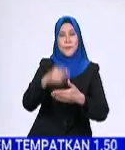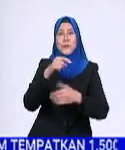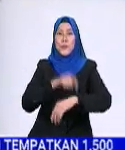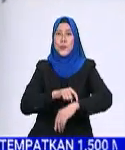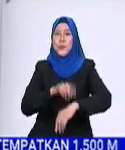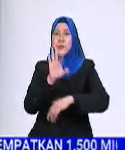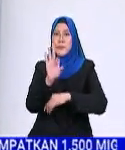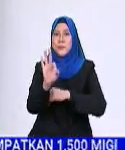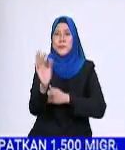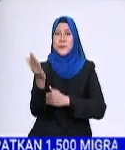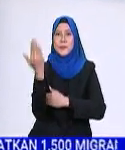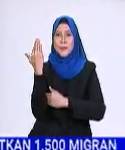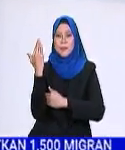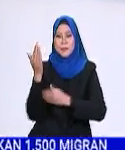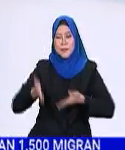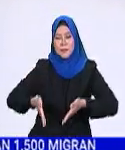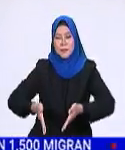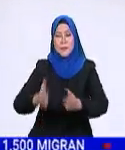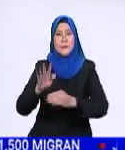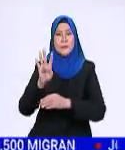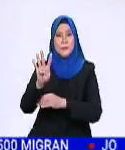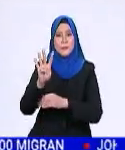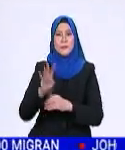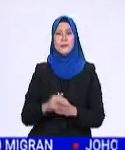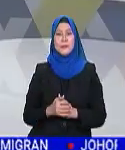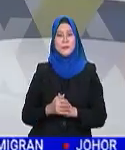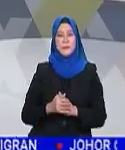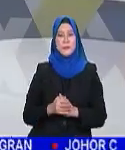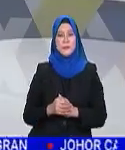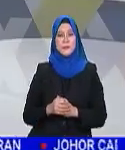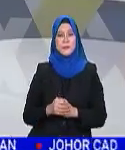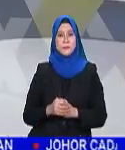pukul 9 pagi di saluran 4.